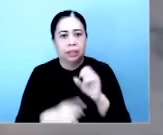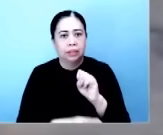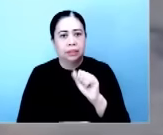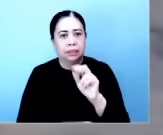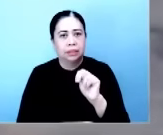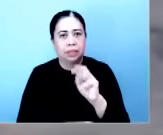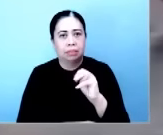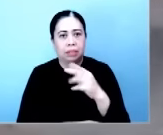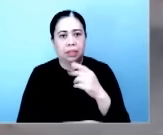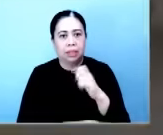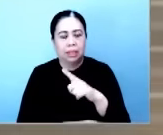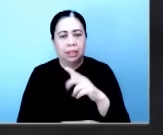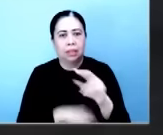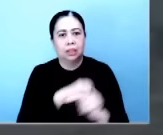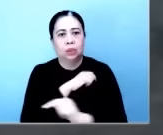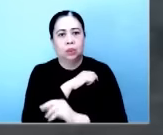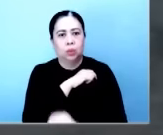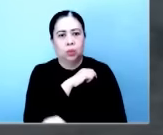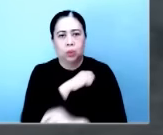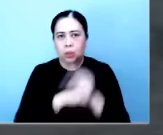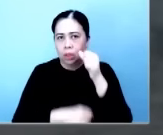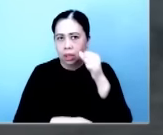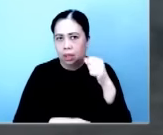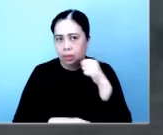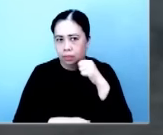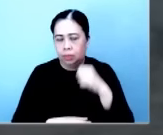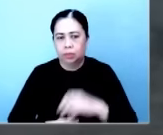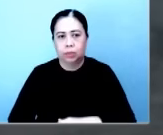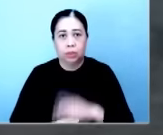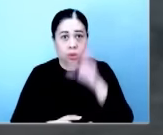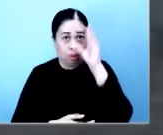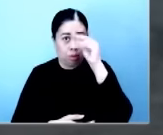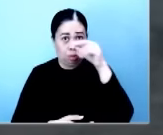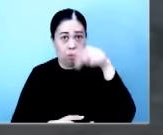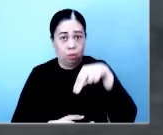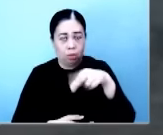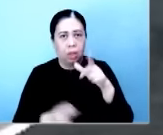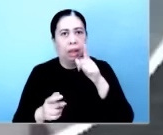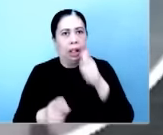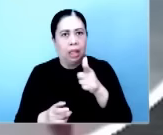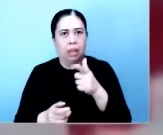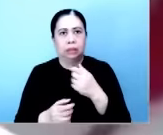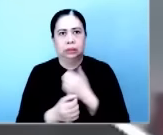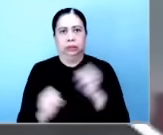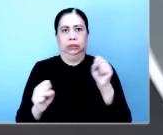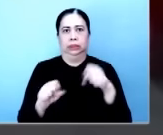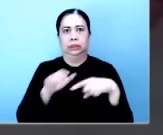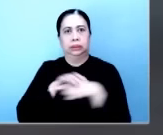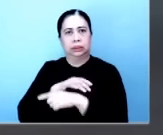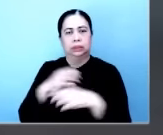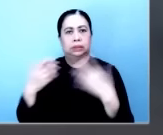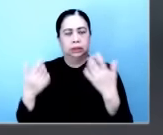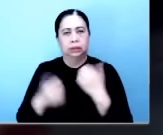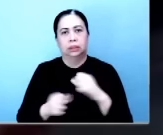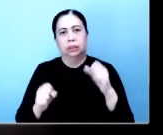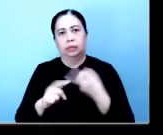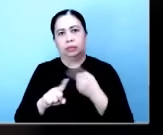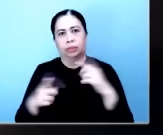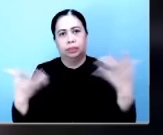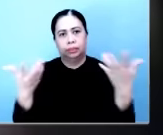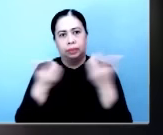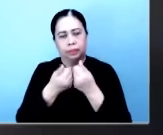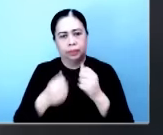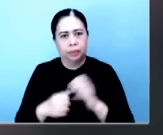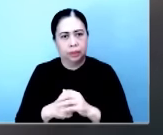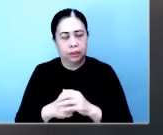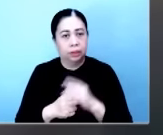Negros Occidental kahapon. Ang lalaki ngang ito, maswerteng nakaiwas agad, kaya nakaligtas sa disgrasya. Ayon sa